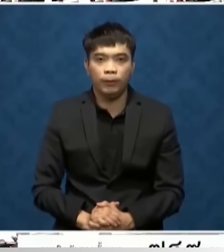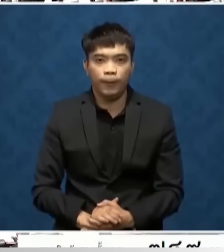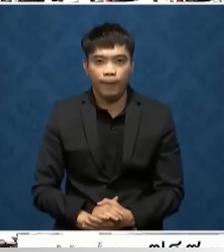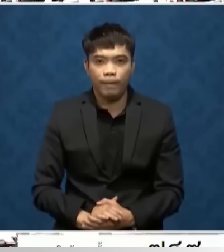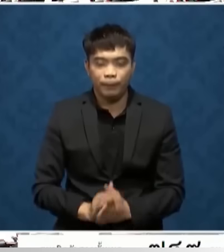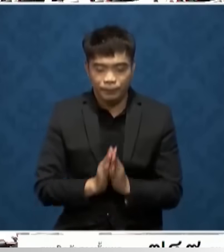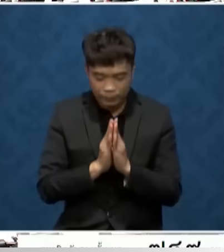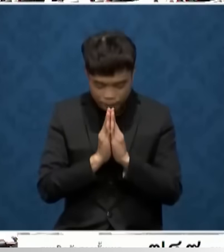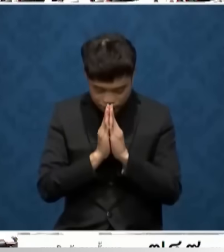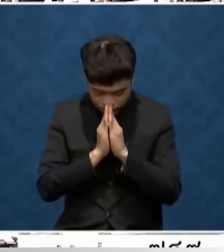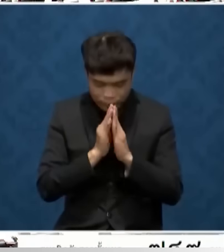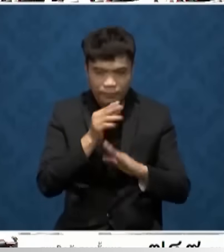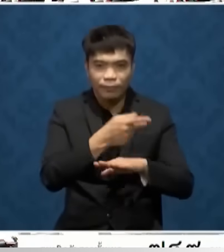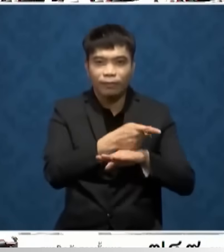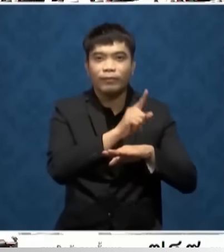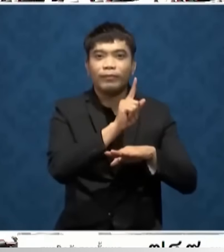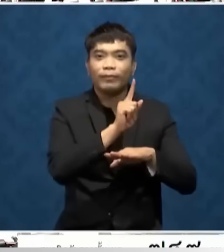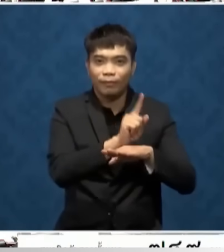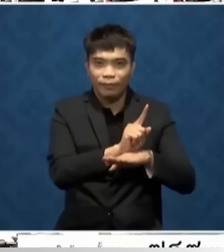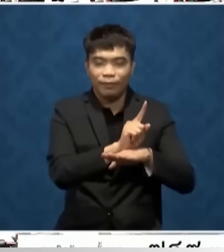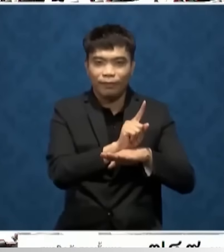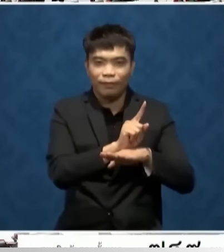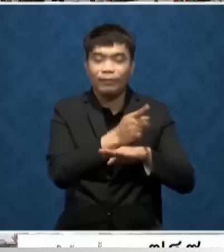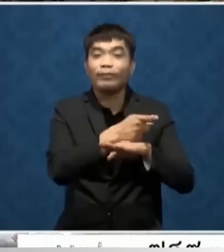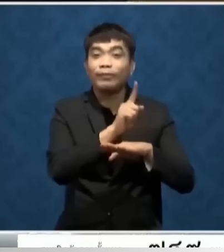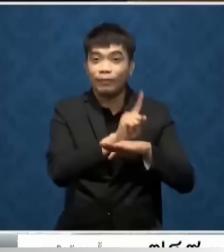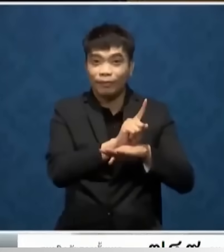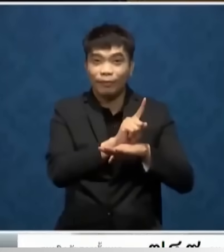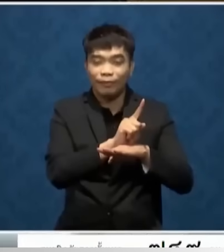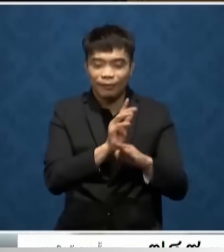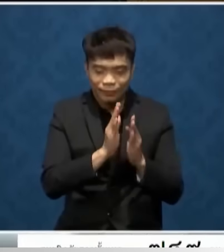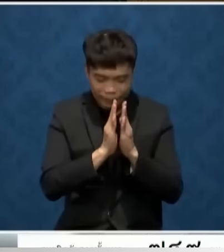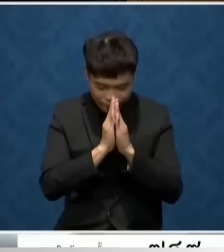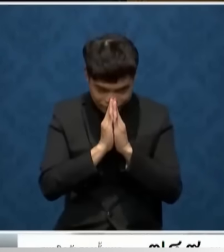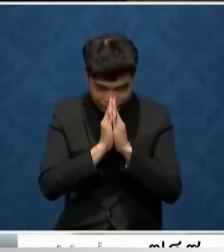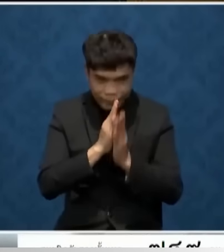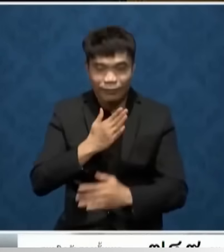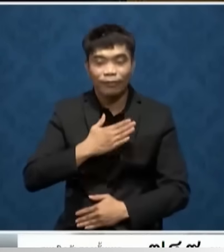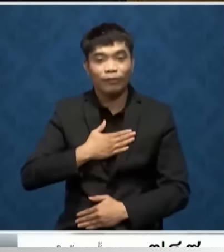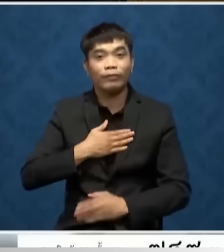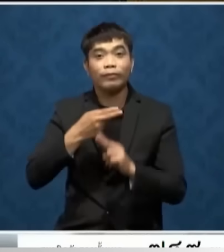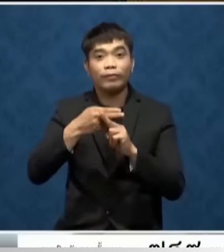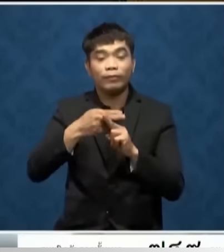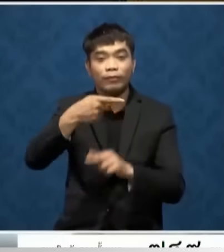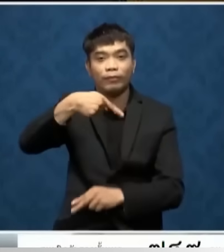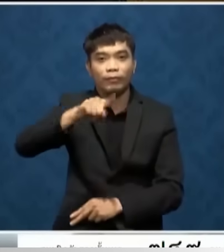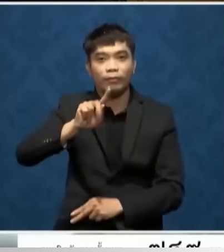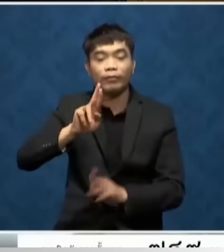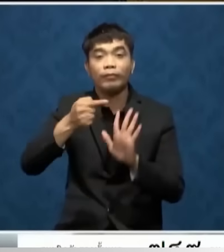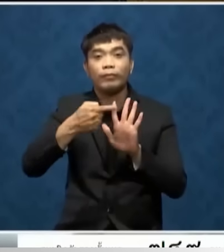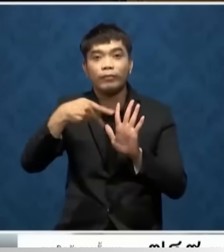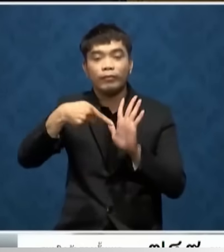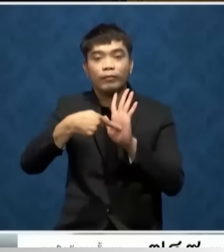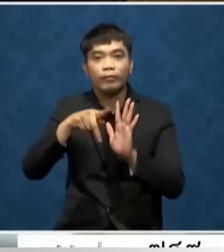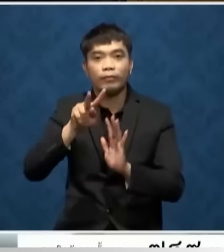กราบเรียนท่านประธานรัฐสภาที่เคารพกับผมนายประพันธ์คูณมีสมาชิกวุฒิสภ